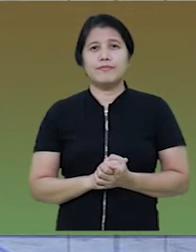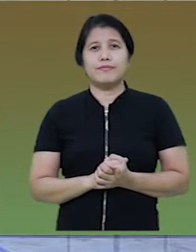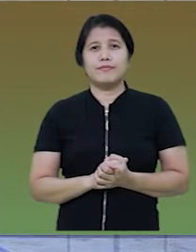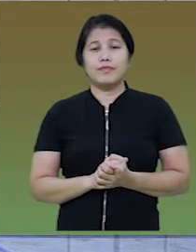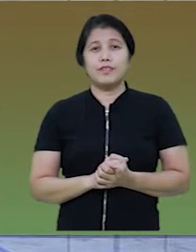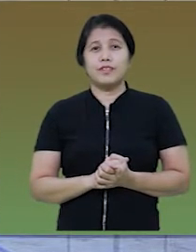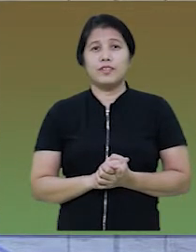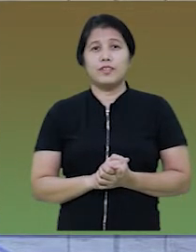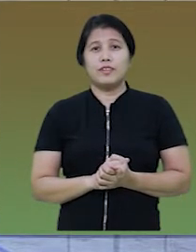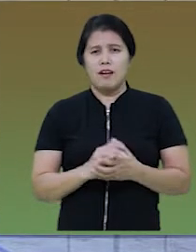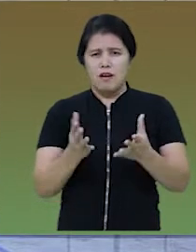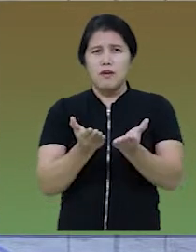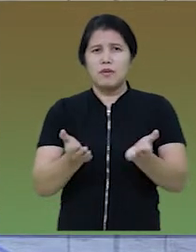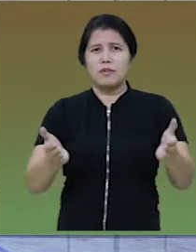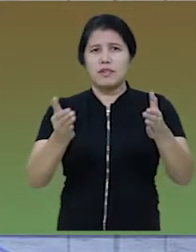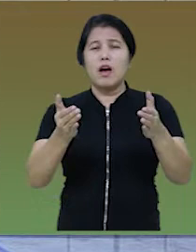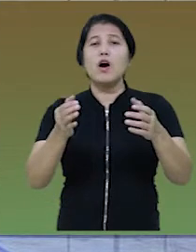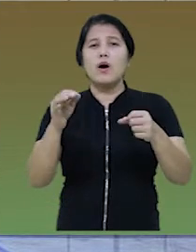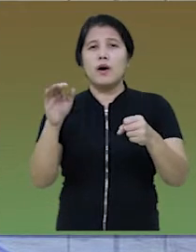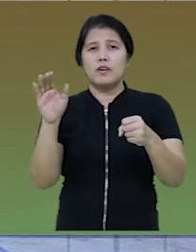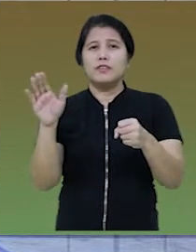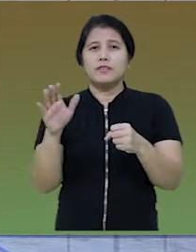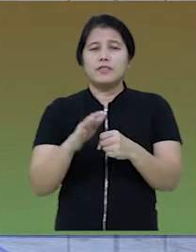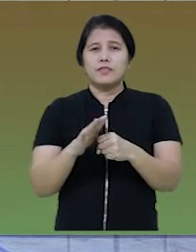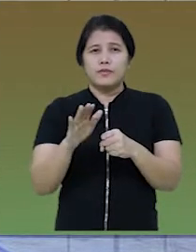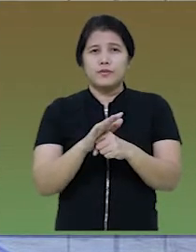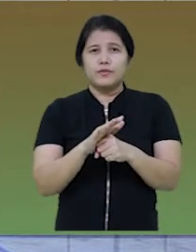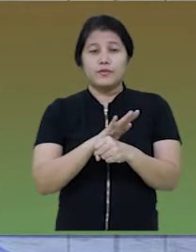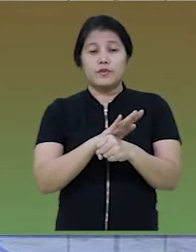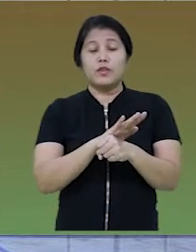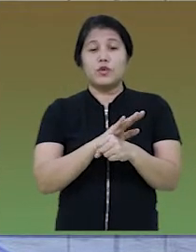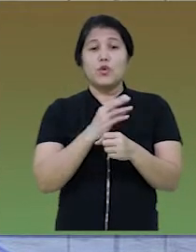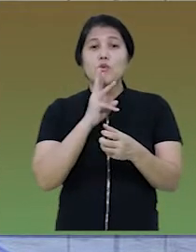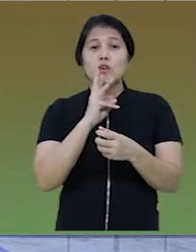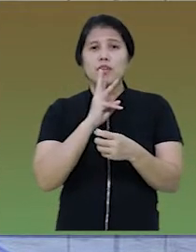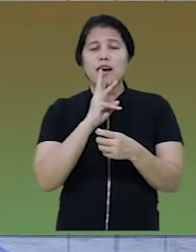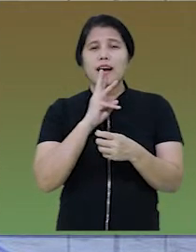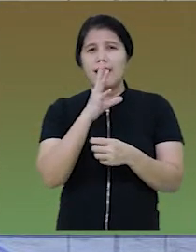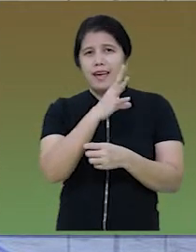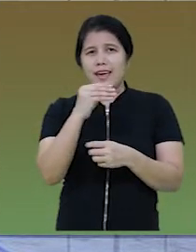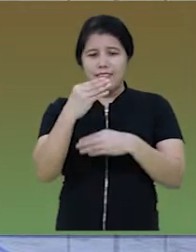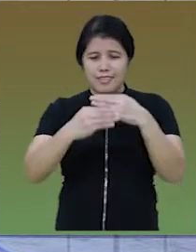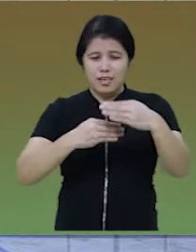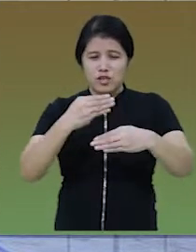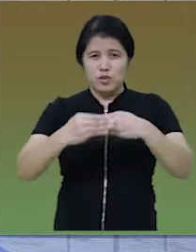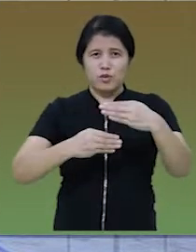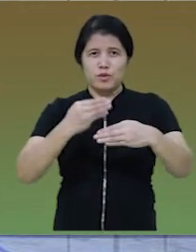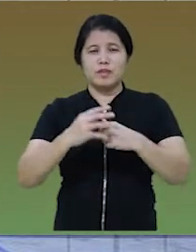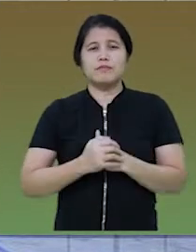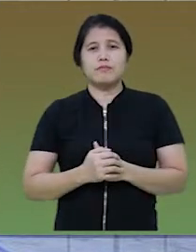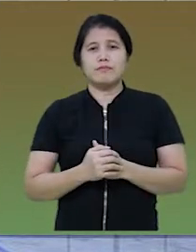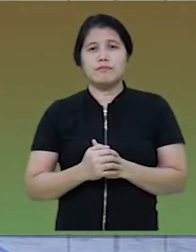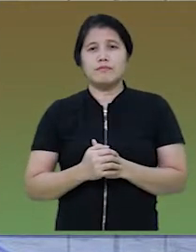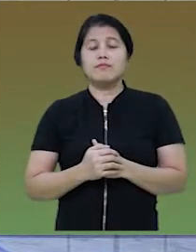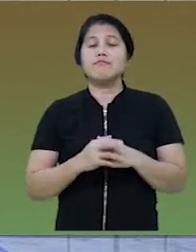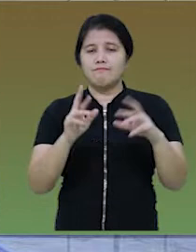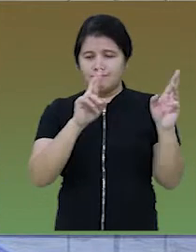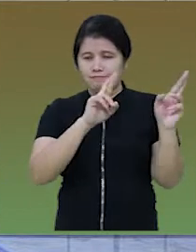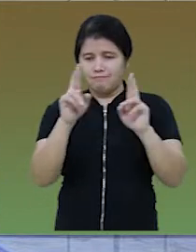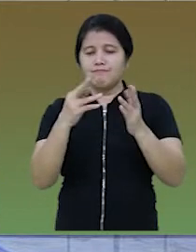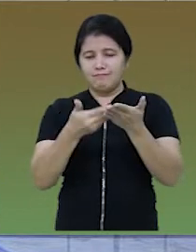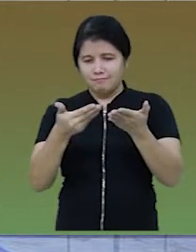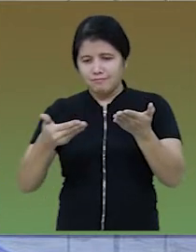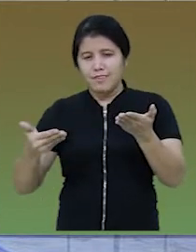container filled with water, at ang tissue. Nakahanda na po ang mga